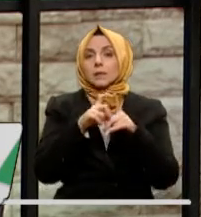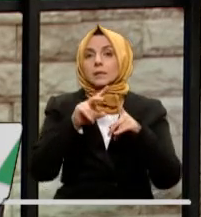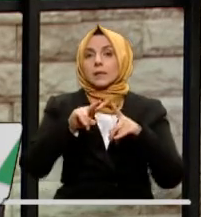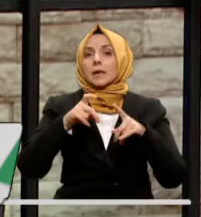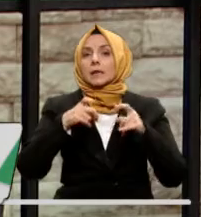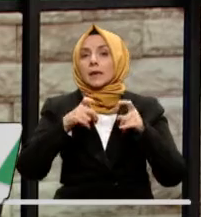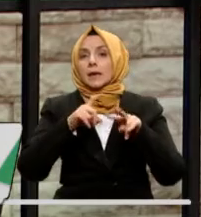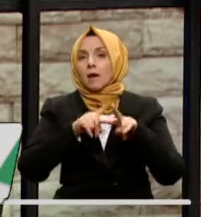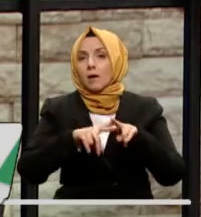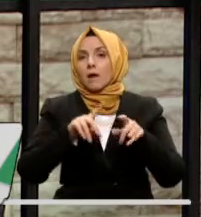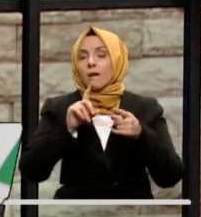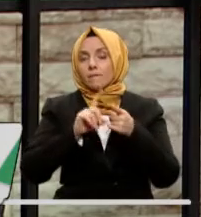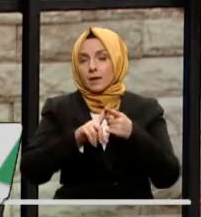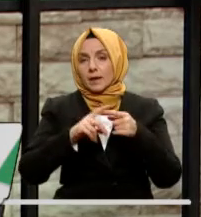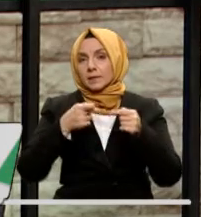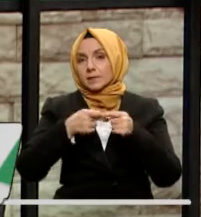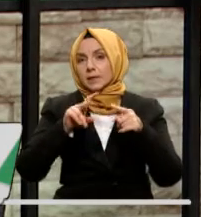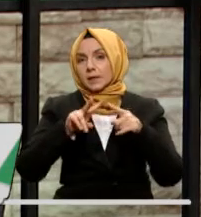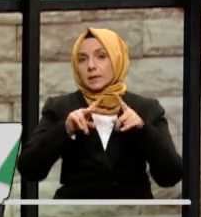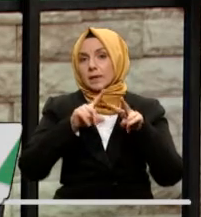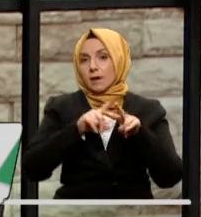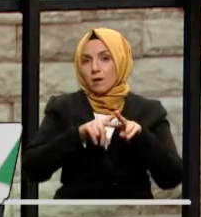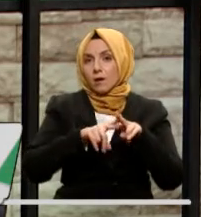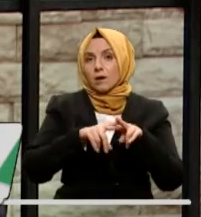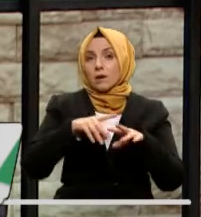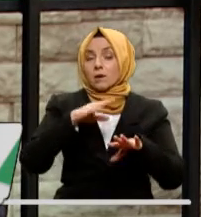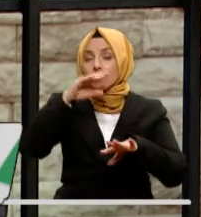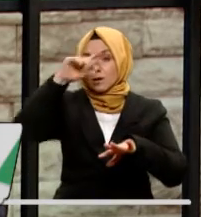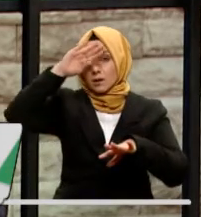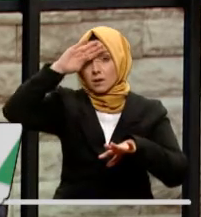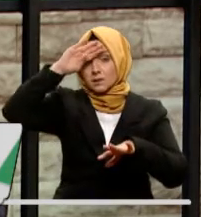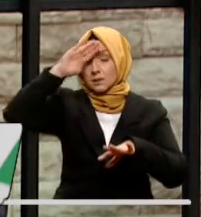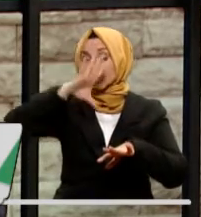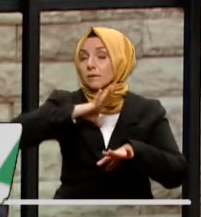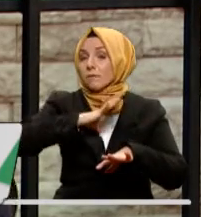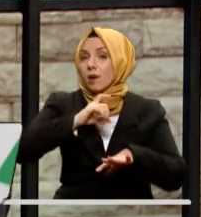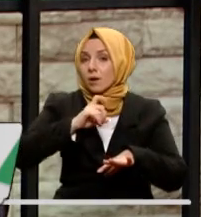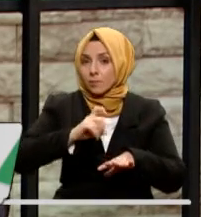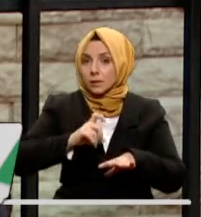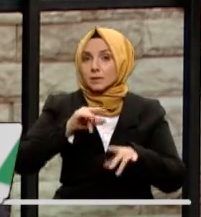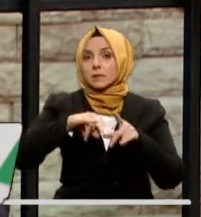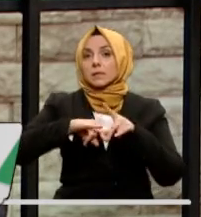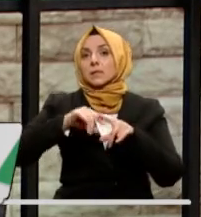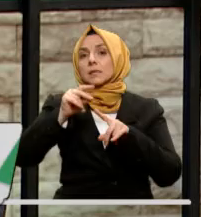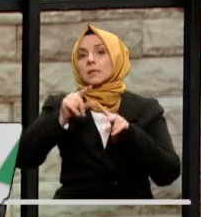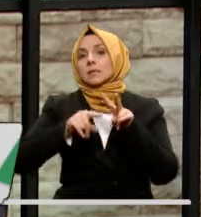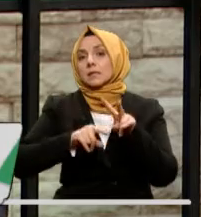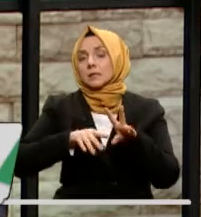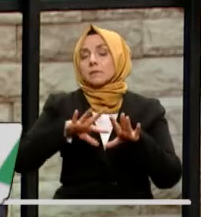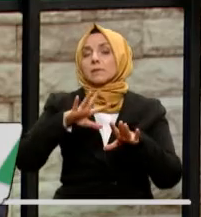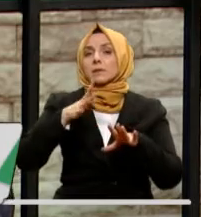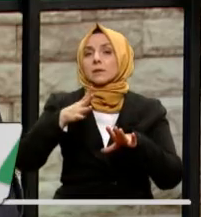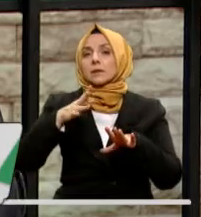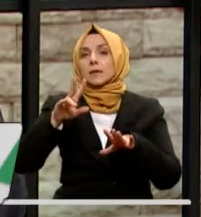hastalıkların yani hepatit b hepatit C ve hiv virüsünün DNA ve RNA sını araştırıldığı İleri düzey